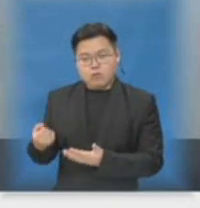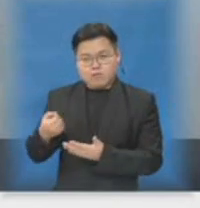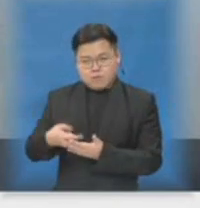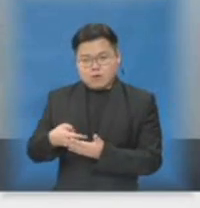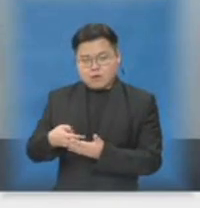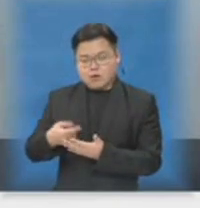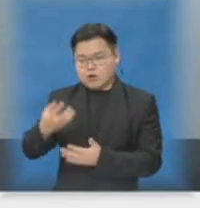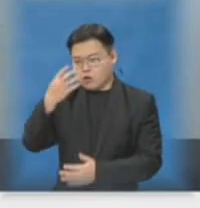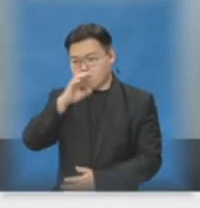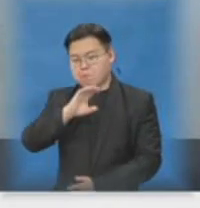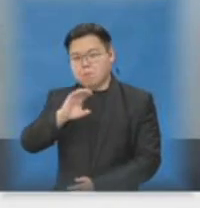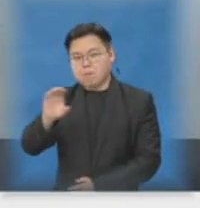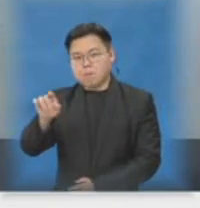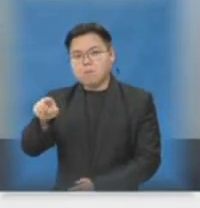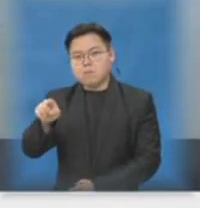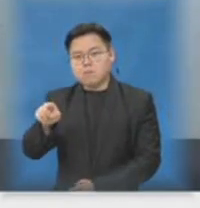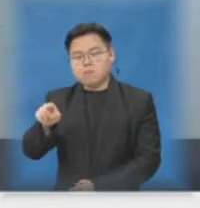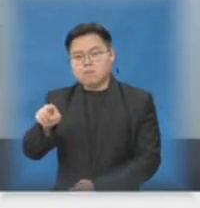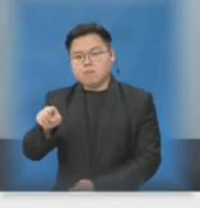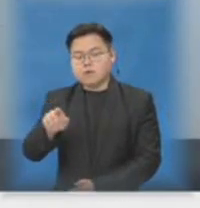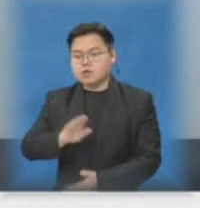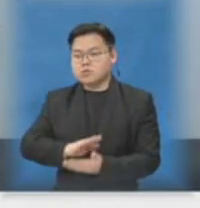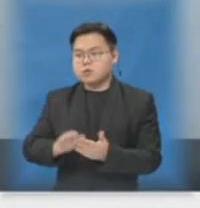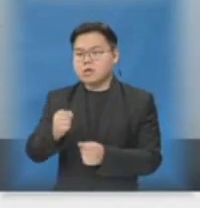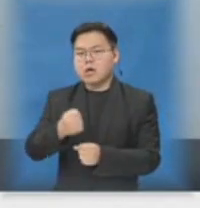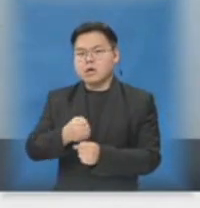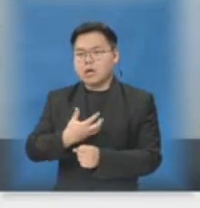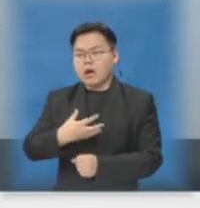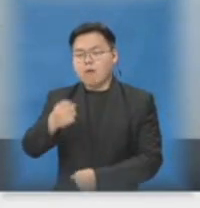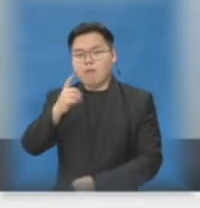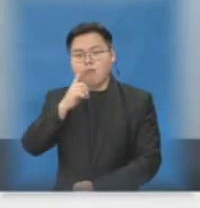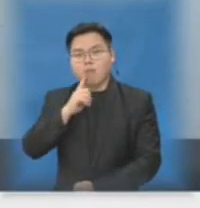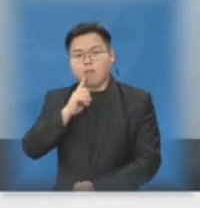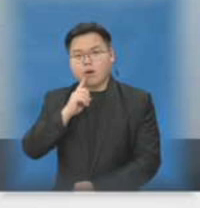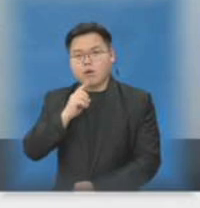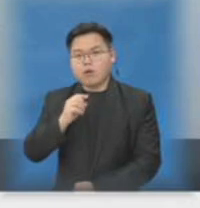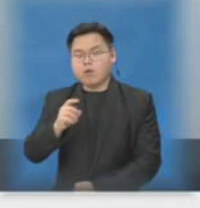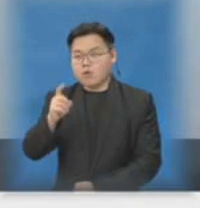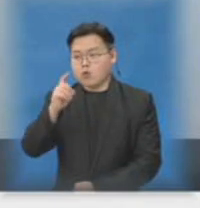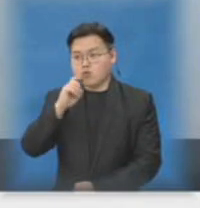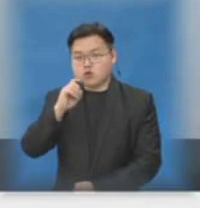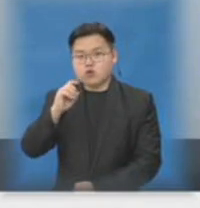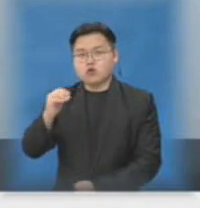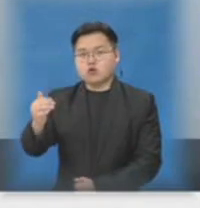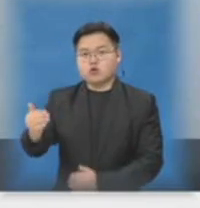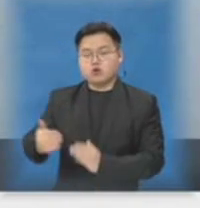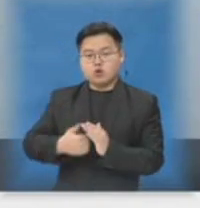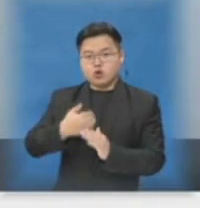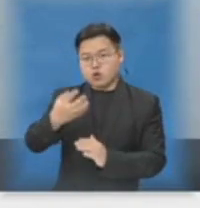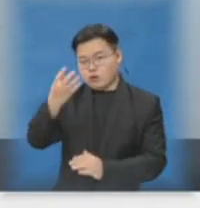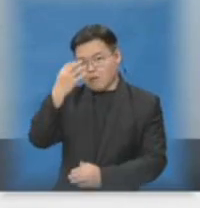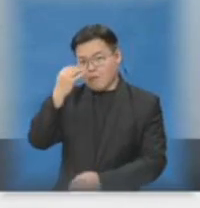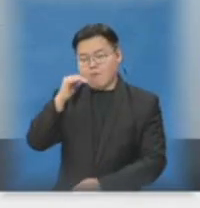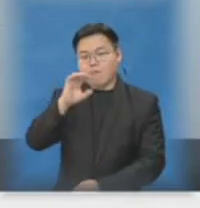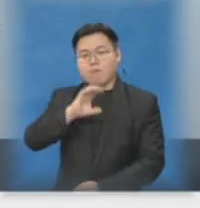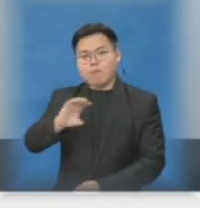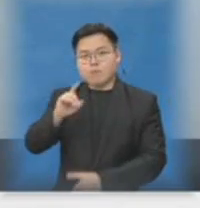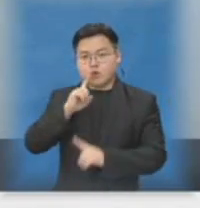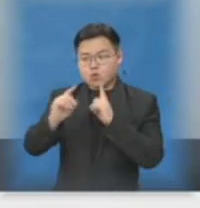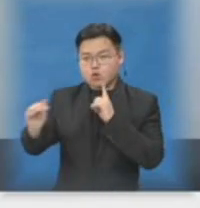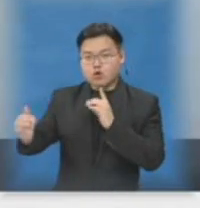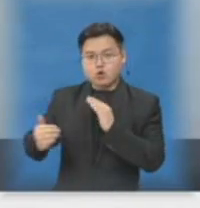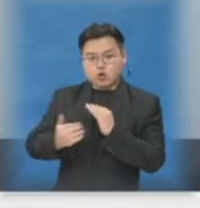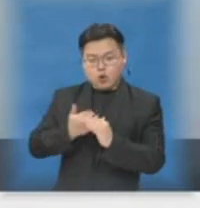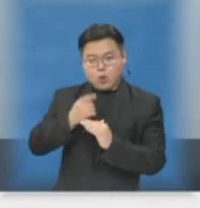албан төрийн байгууллагуудын зүгээс одоо шинээр ажилтан сонгож шалруулж авах тухай хүсэлтээ төрийн албаны салбар зөвлөлт, төрийн албаны зөвлөлд рүү илгээгээд тэр